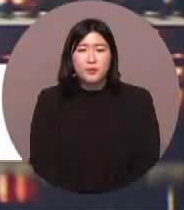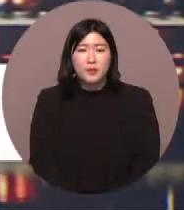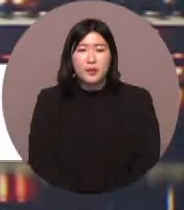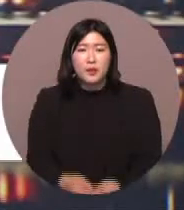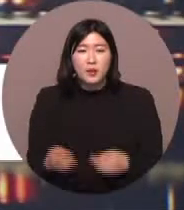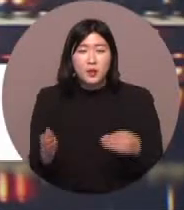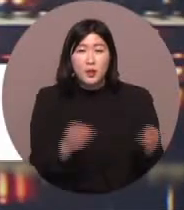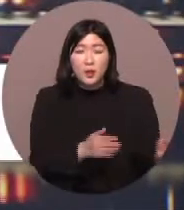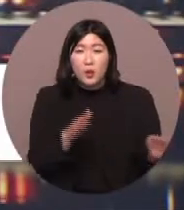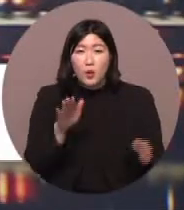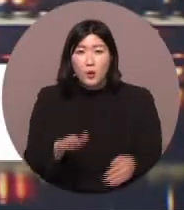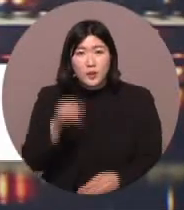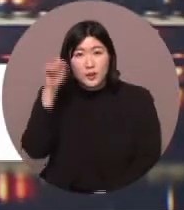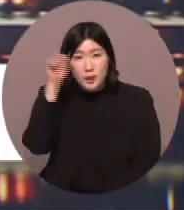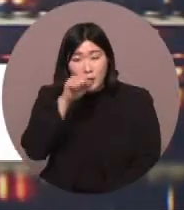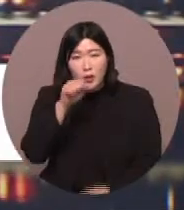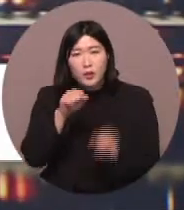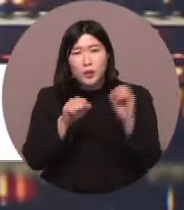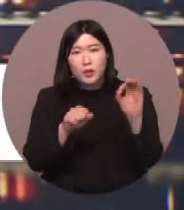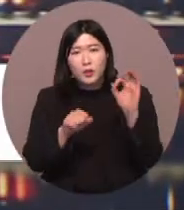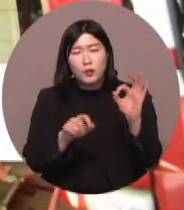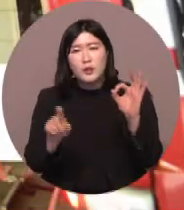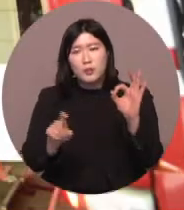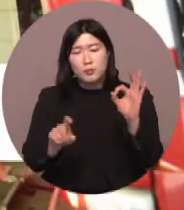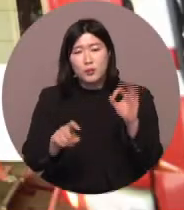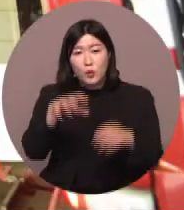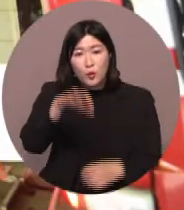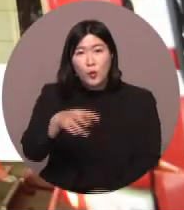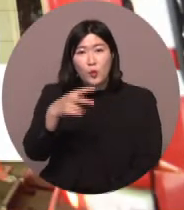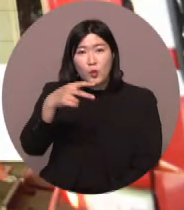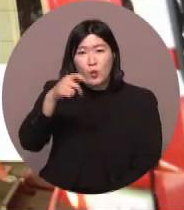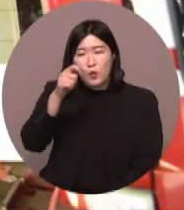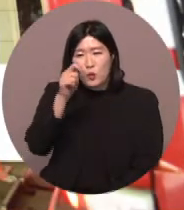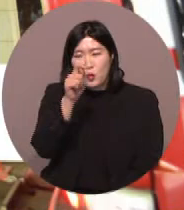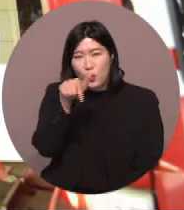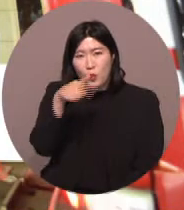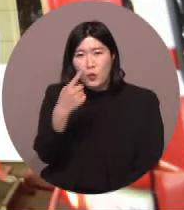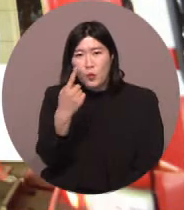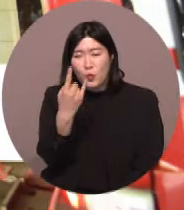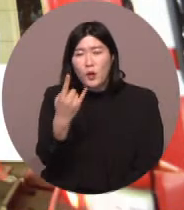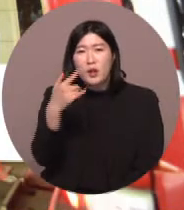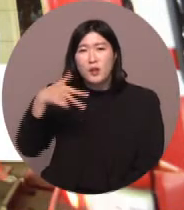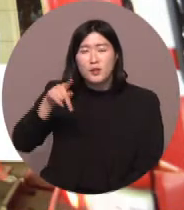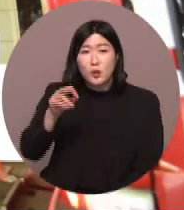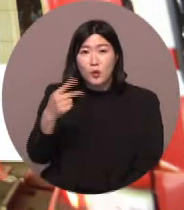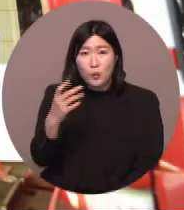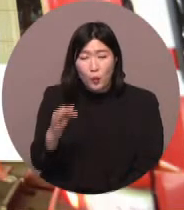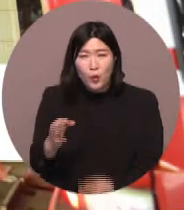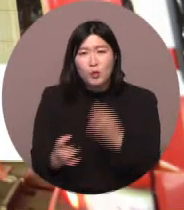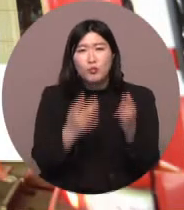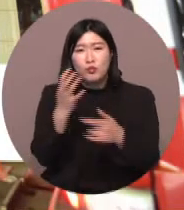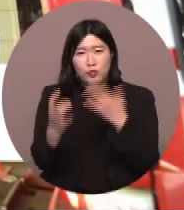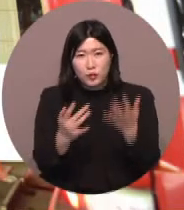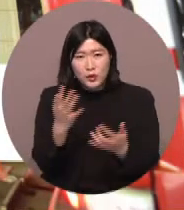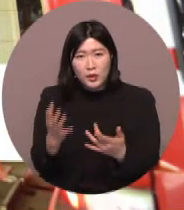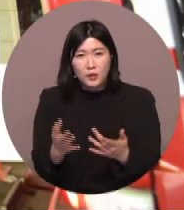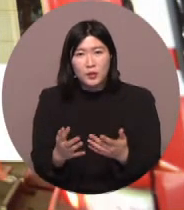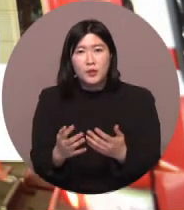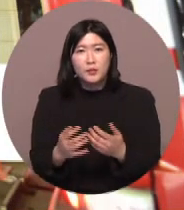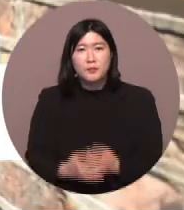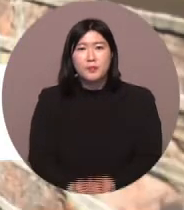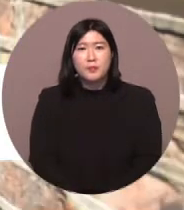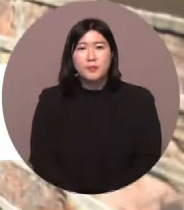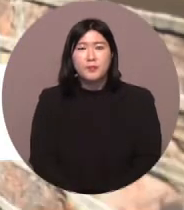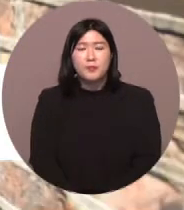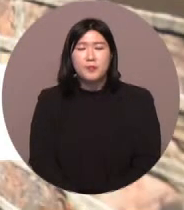오늘 새벽 0시 10분쯤 자 전시 괴정동 의한 원룸 건물에서 불이 나 거주자 6명이 연기를 마셔 병원에서 치료를 받고